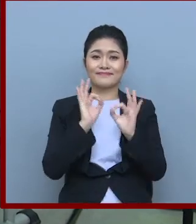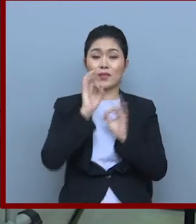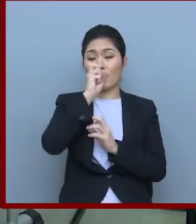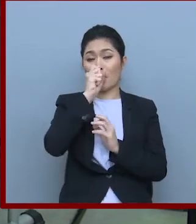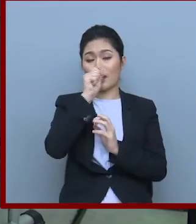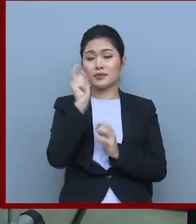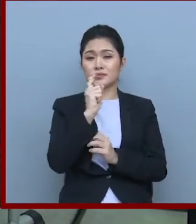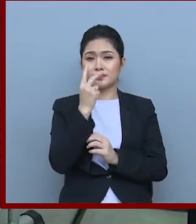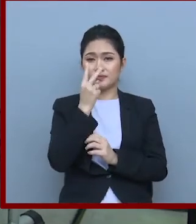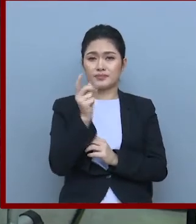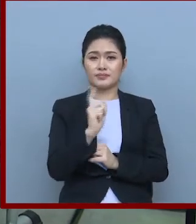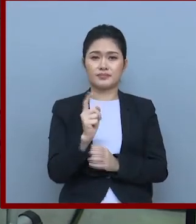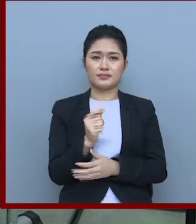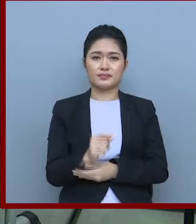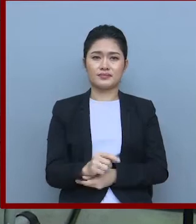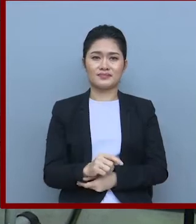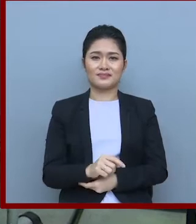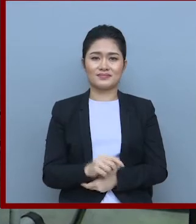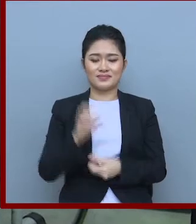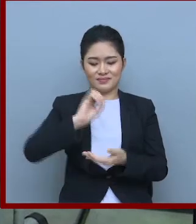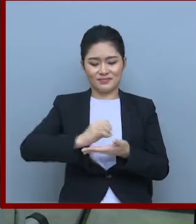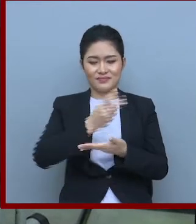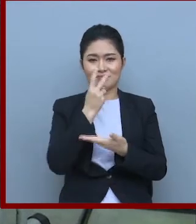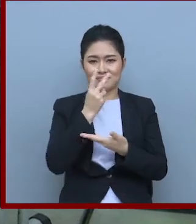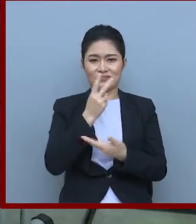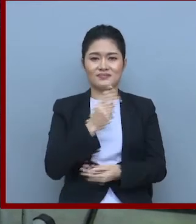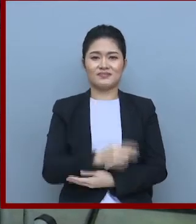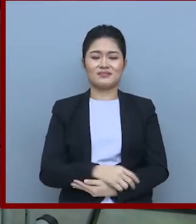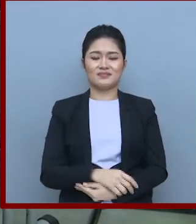โอเคเดี๋ยวลองไปดูที่ Serial Monitor ครับ